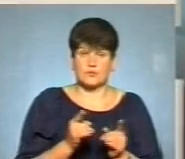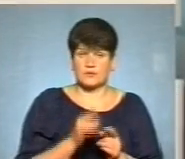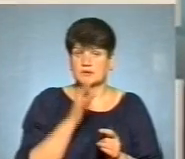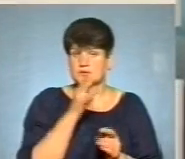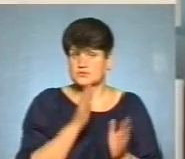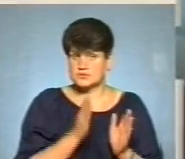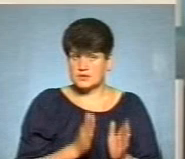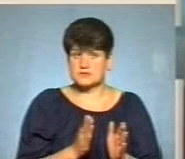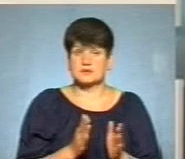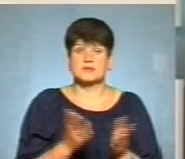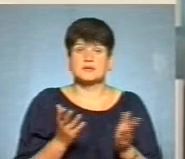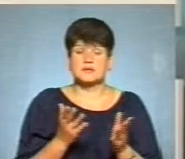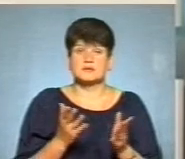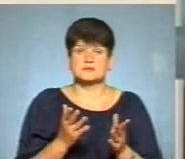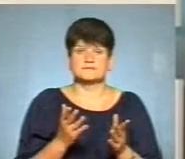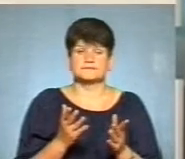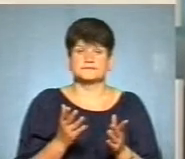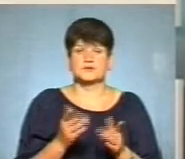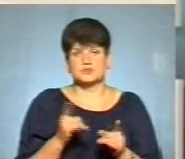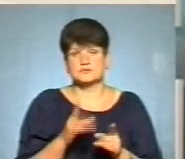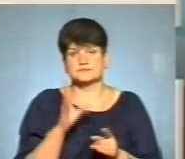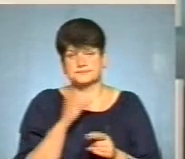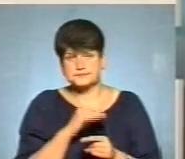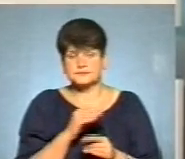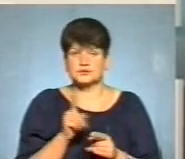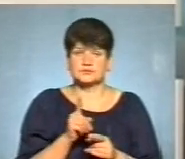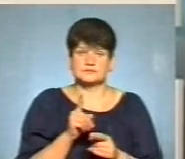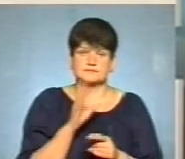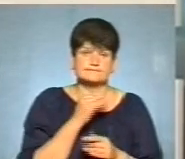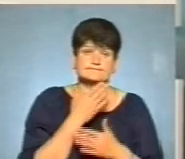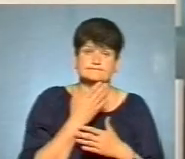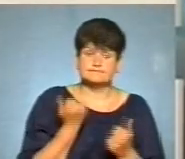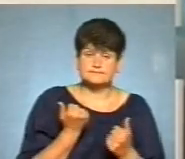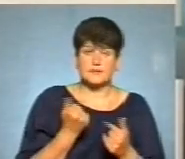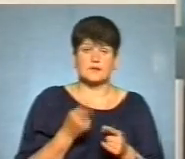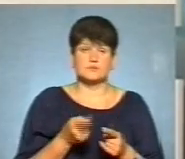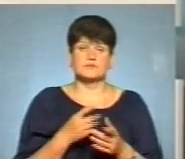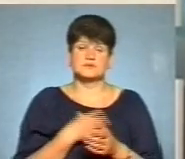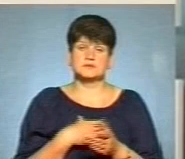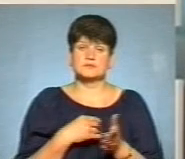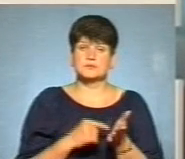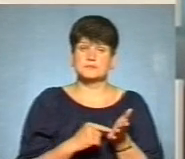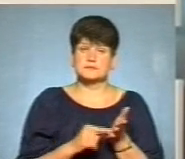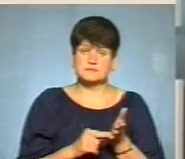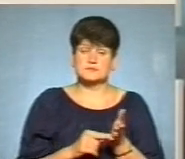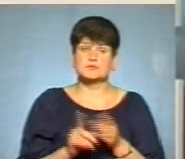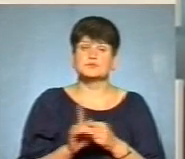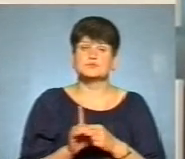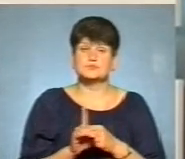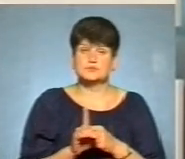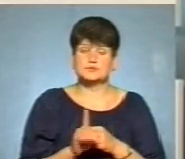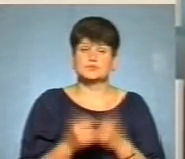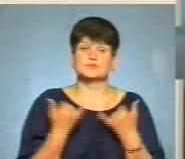прогнози, якісь збуваються, якісь не збуваються, але тут важливо підкреслити те, що